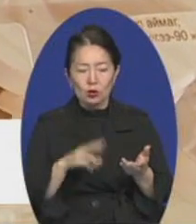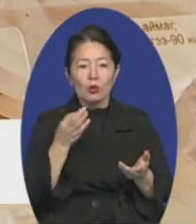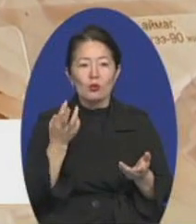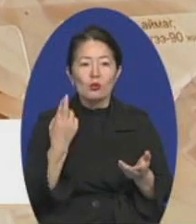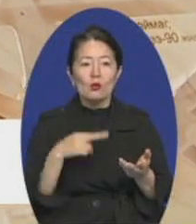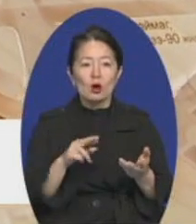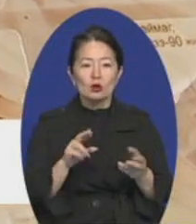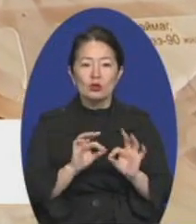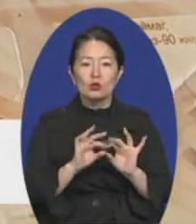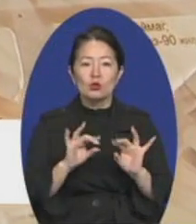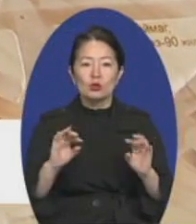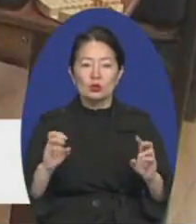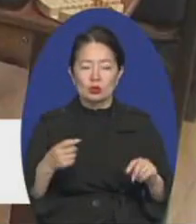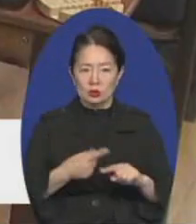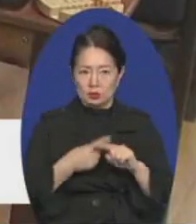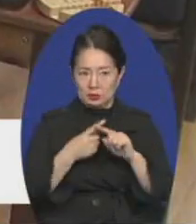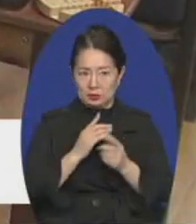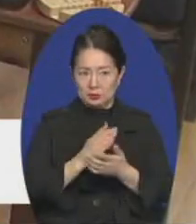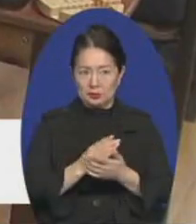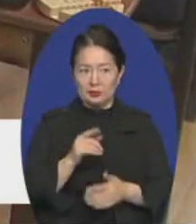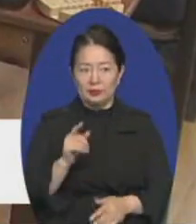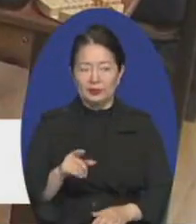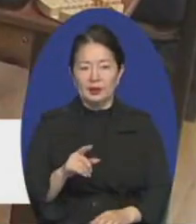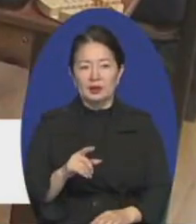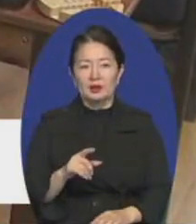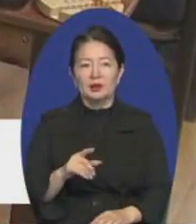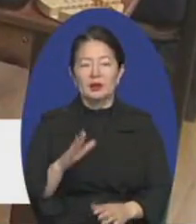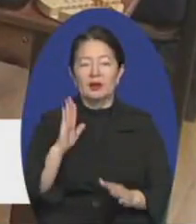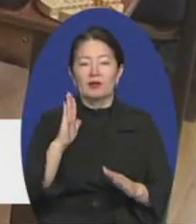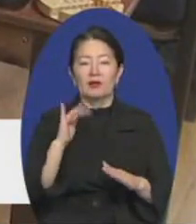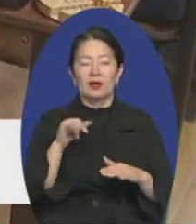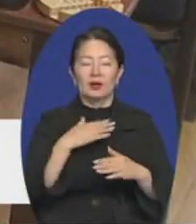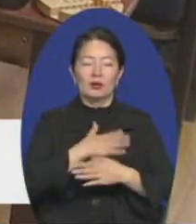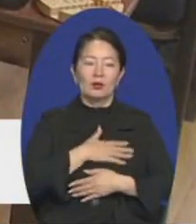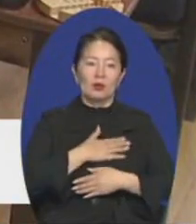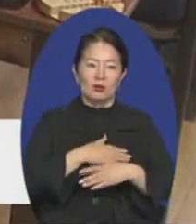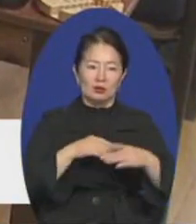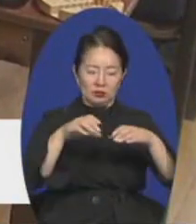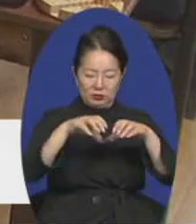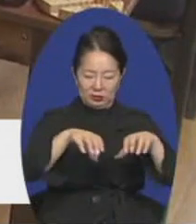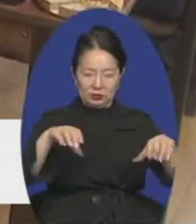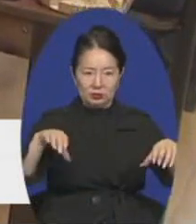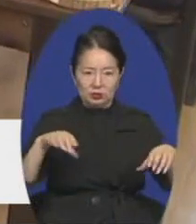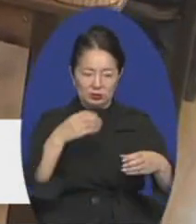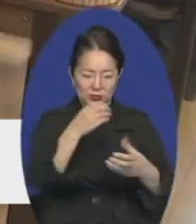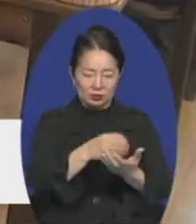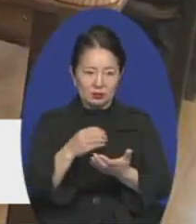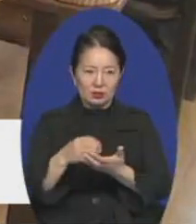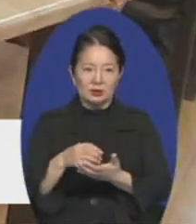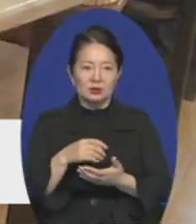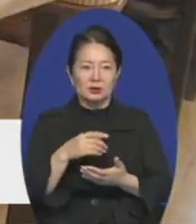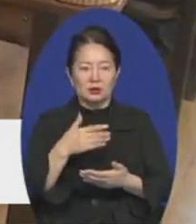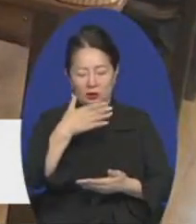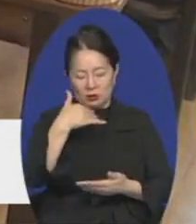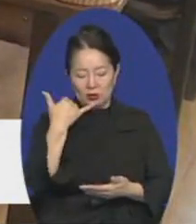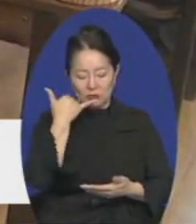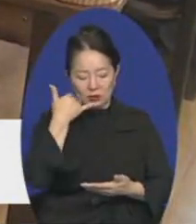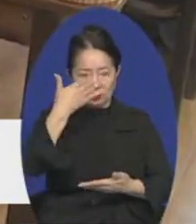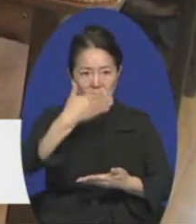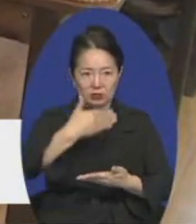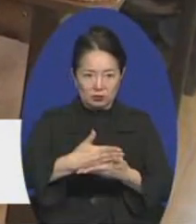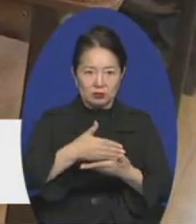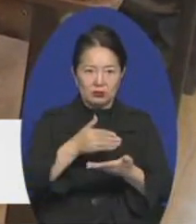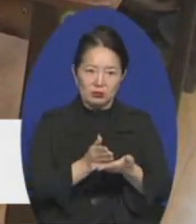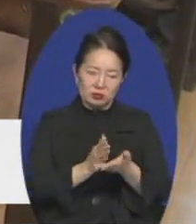бүтээгдэхүүний төрөл өргөжсөөр байна. Энэ вайн тавир хийсэн. Вайнд орж явахдаа ингээд лага асаага тий. Ингээд таблета